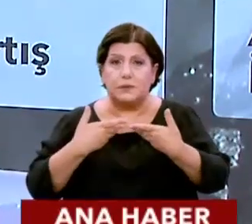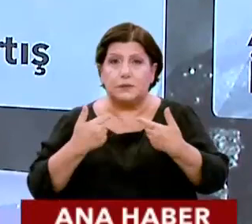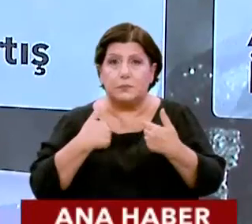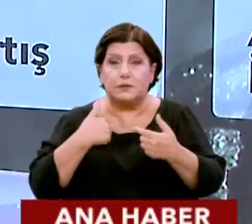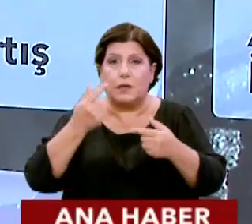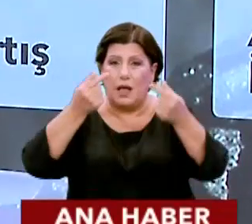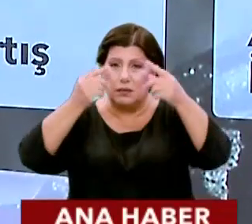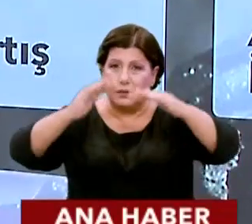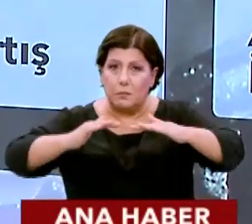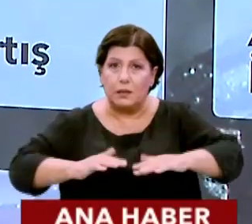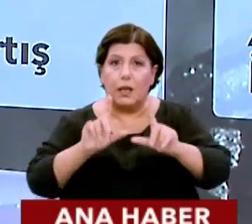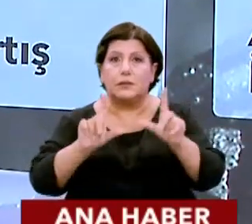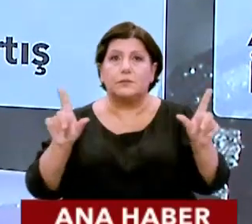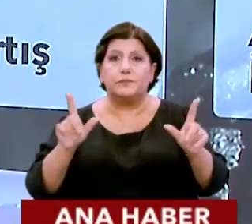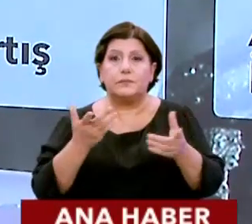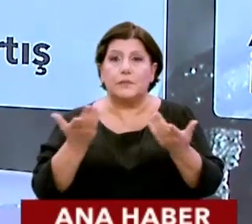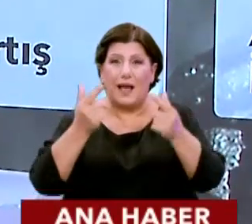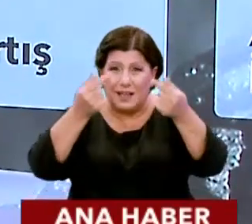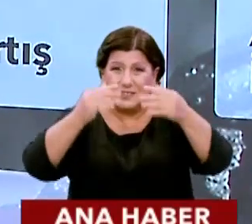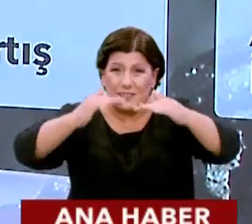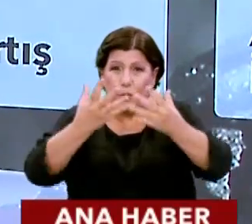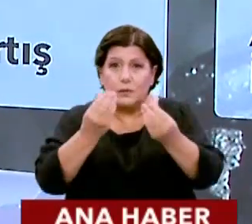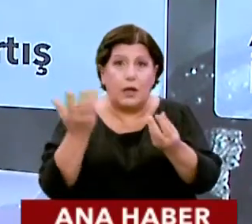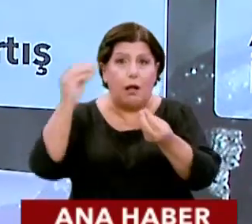azalması gerekirken nasıl artar